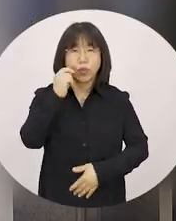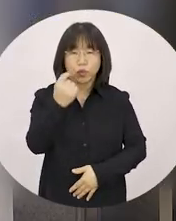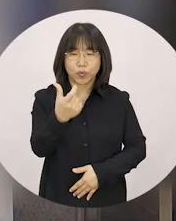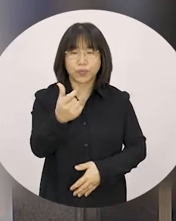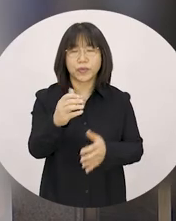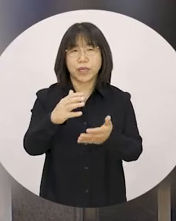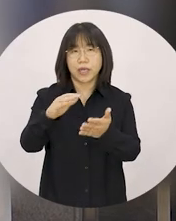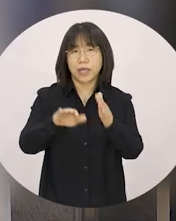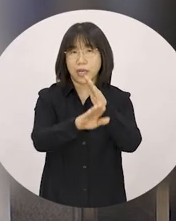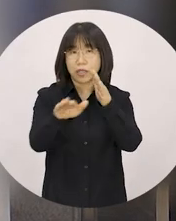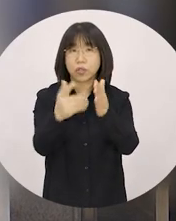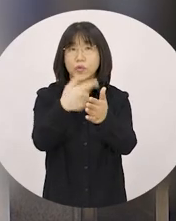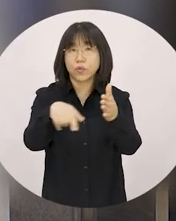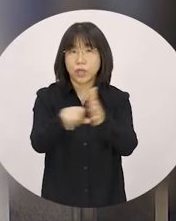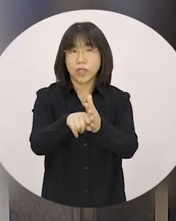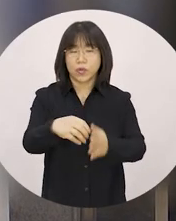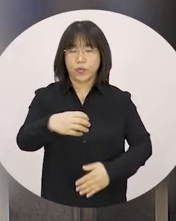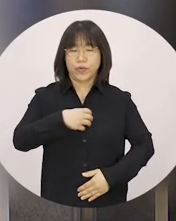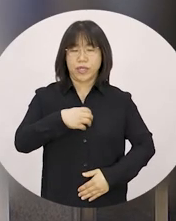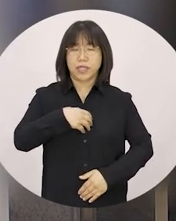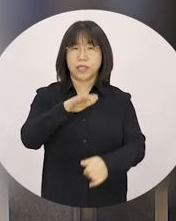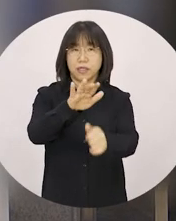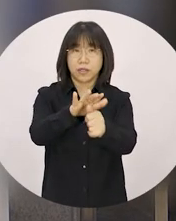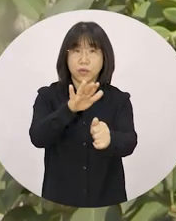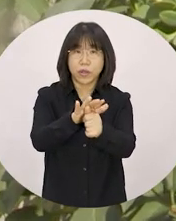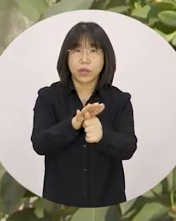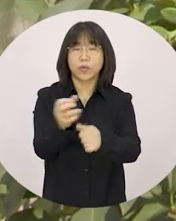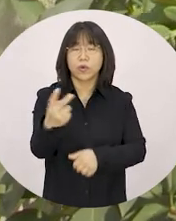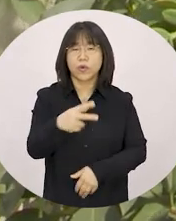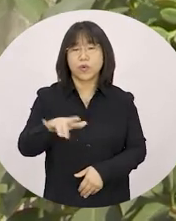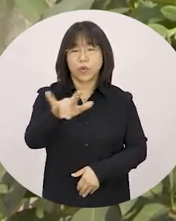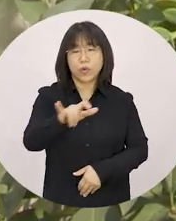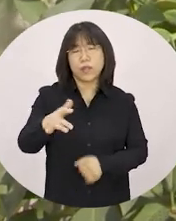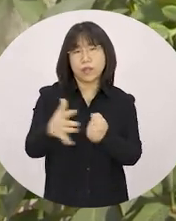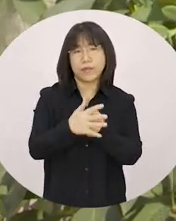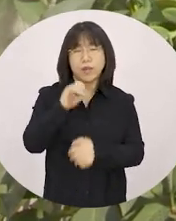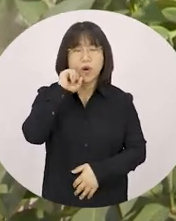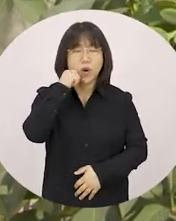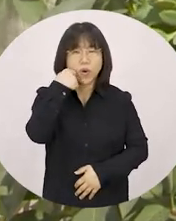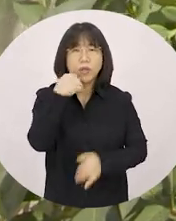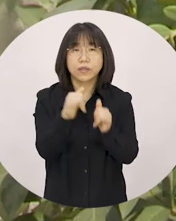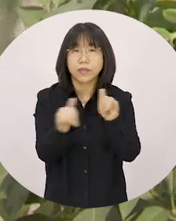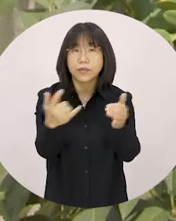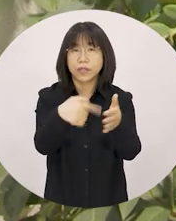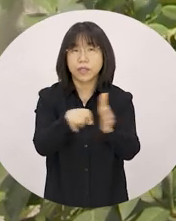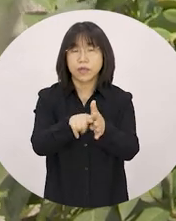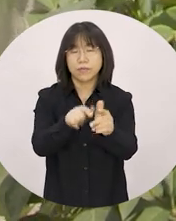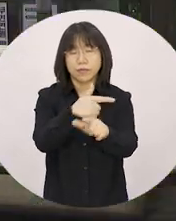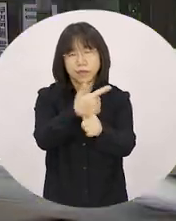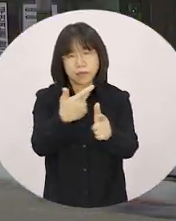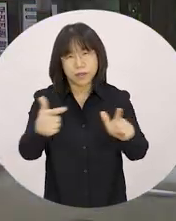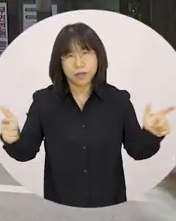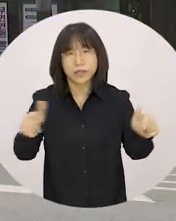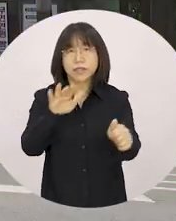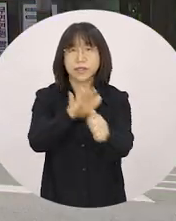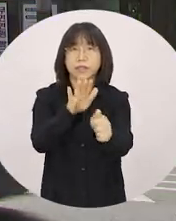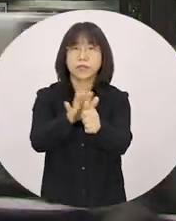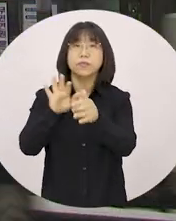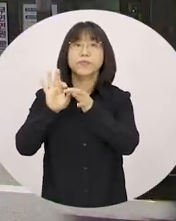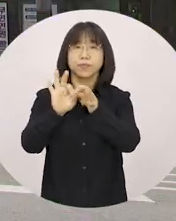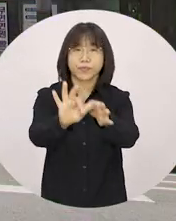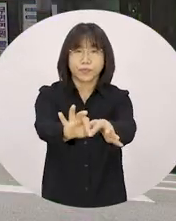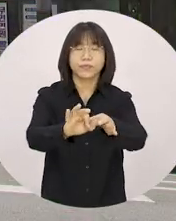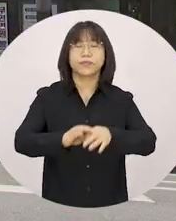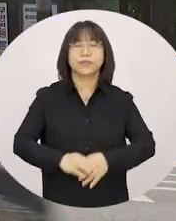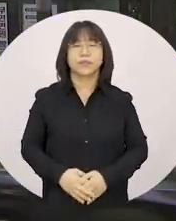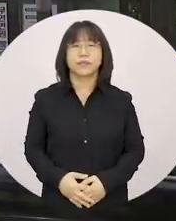긴급 생계비 지원, 자영업자와 소상공인 지원 등 코로나19로 어려움을 겪고 있는 구민들을 위해 다양한 지원을 지속적으로